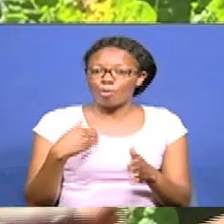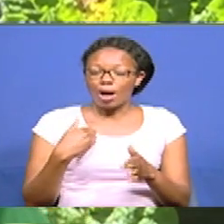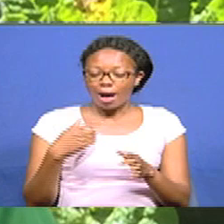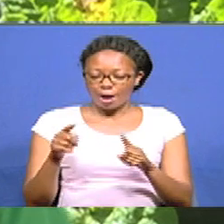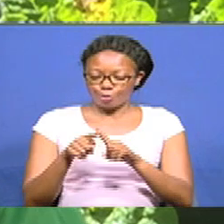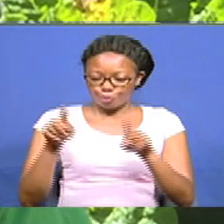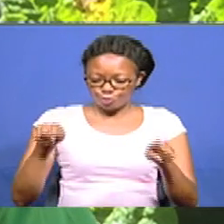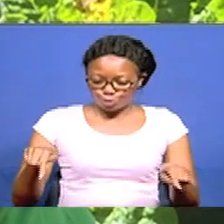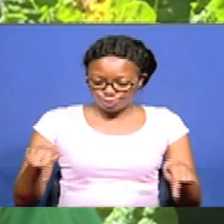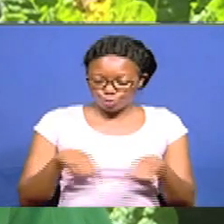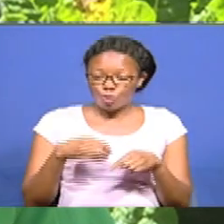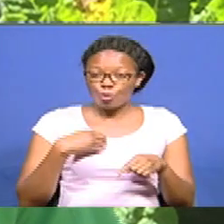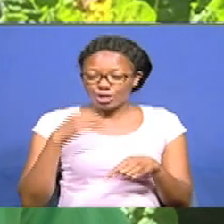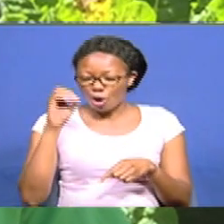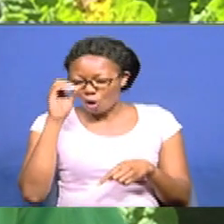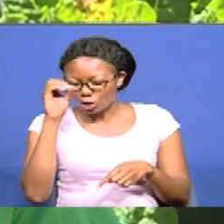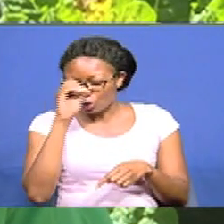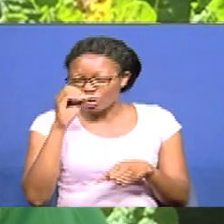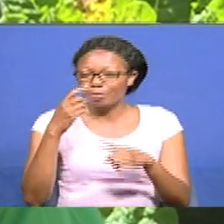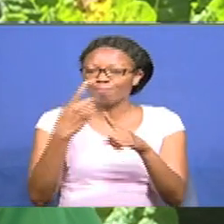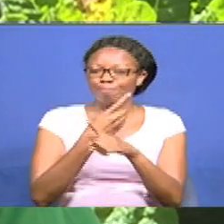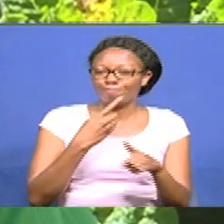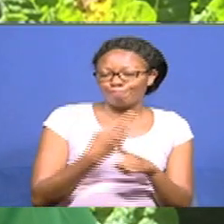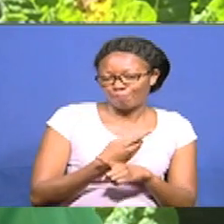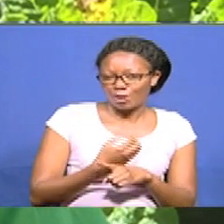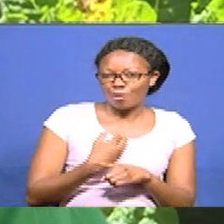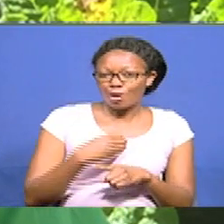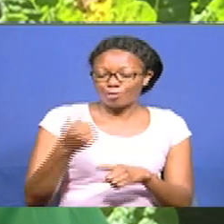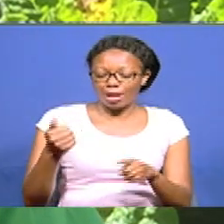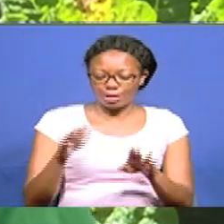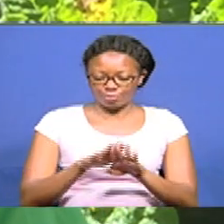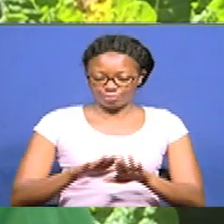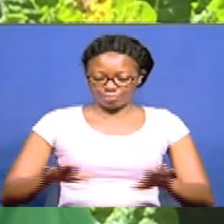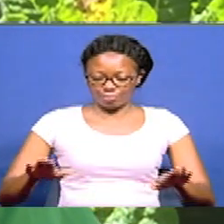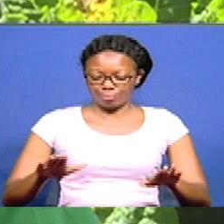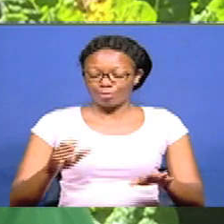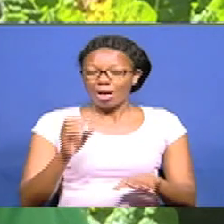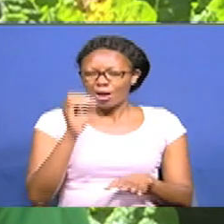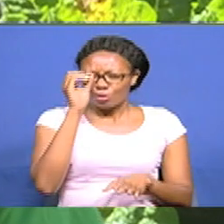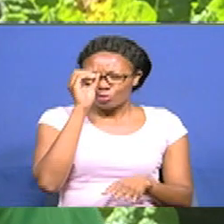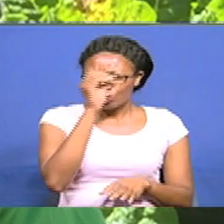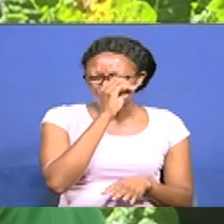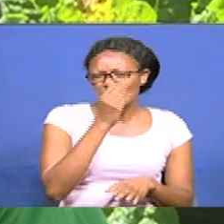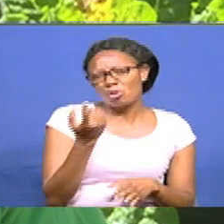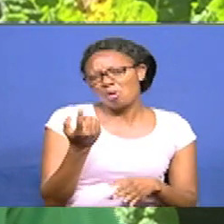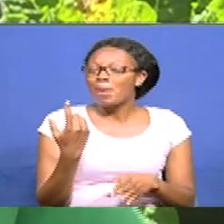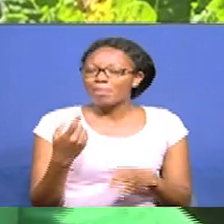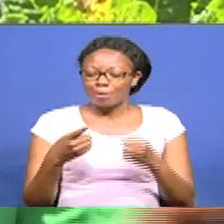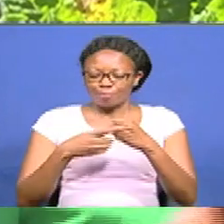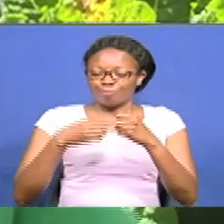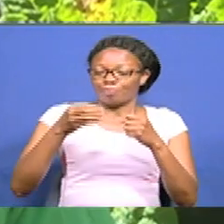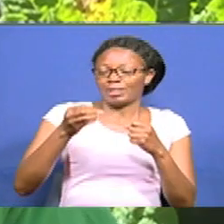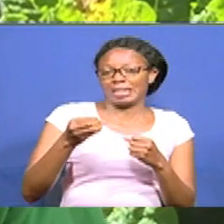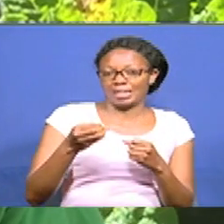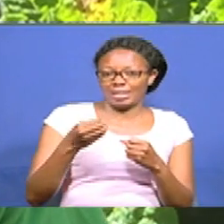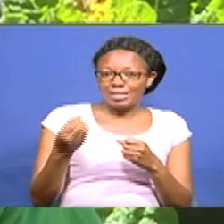na mashimo tofauti. Kuna tray dogo yenye iko na mashimo kama 60 ama 60. Hiyo alafu